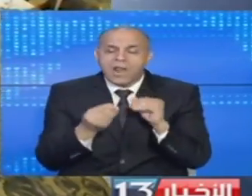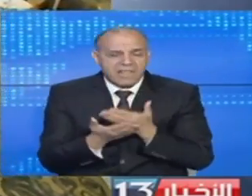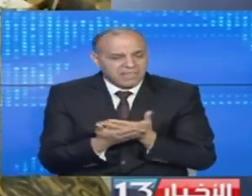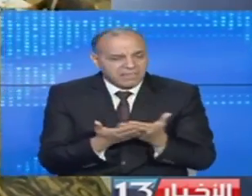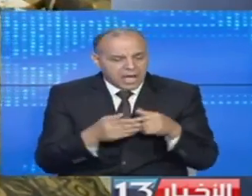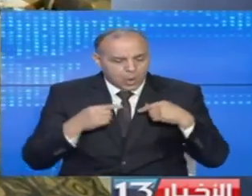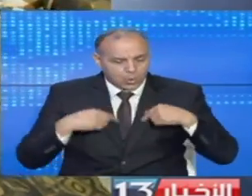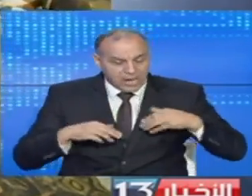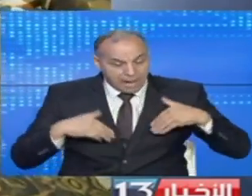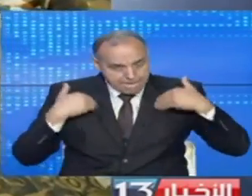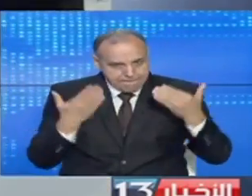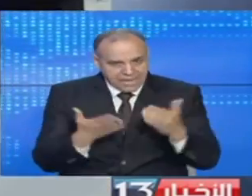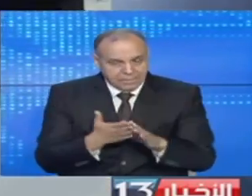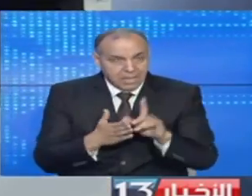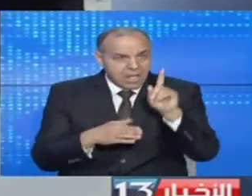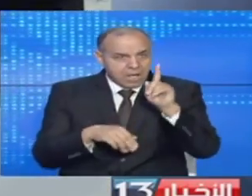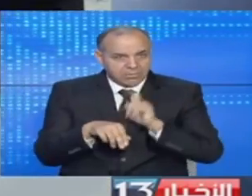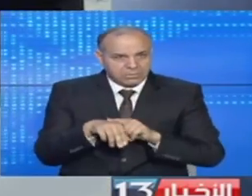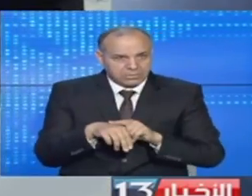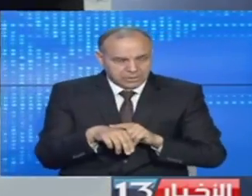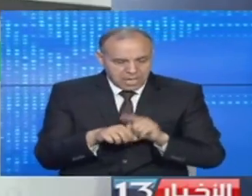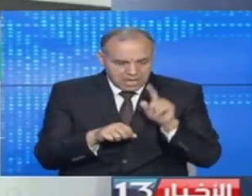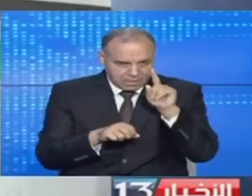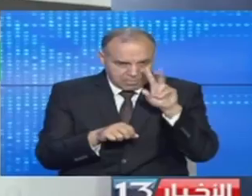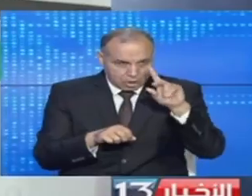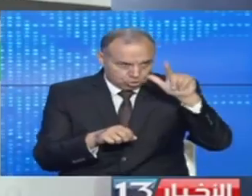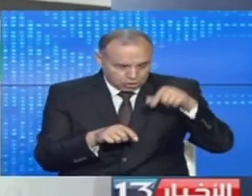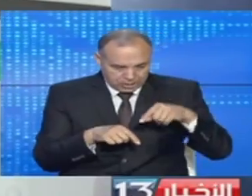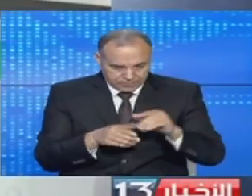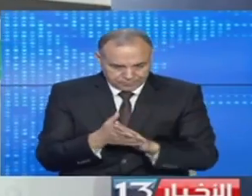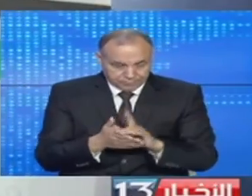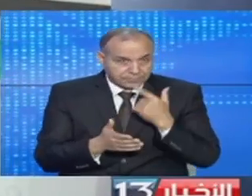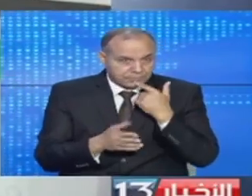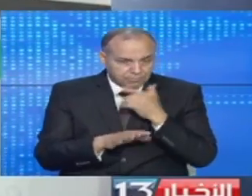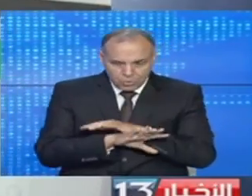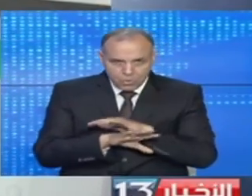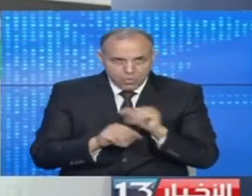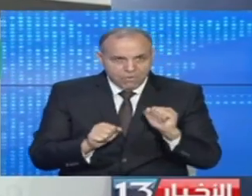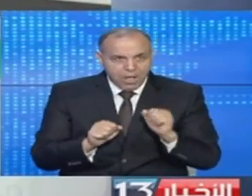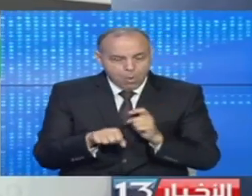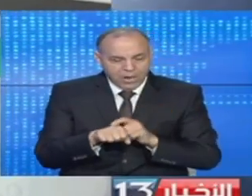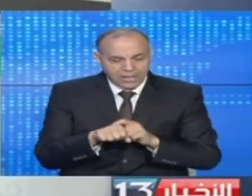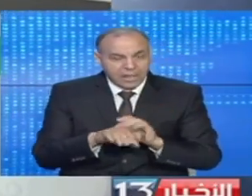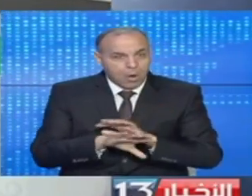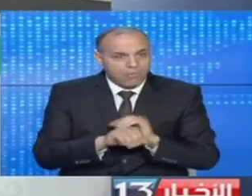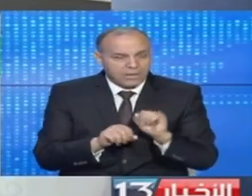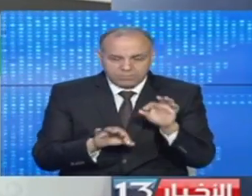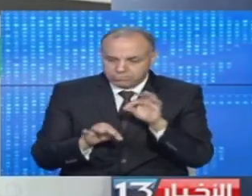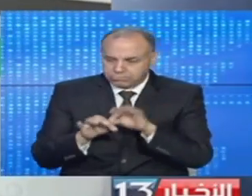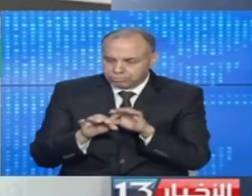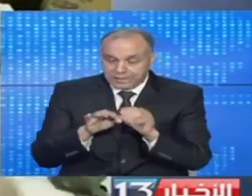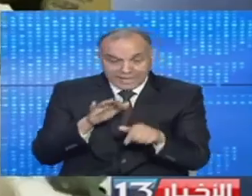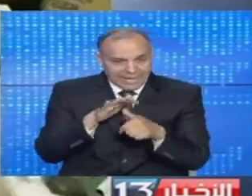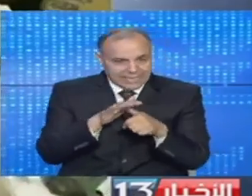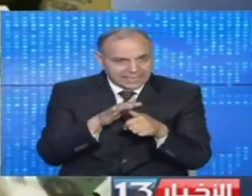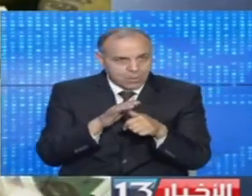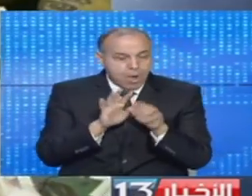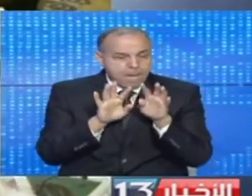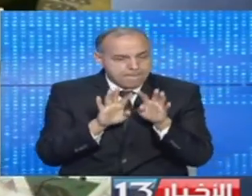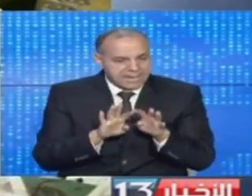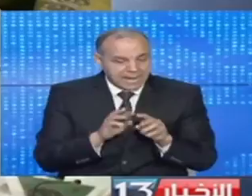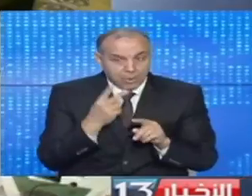للحكومه القادمه في غضون ثمانيه عشر شهرا وتنتهي هذه المرحله بانتخابات رئاسيه وبرلمانيه